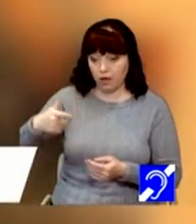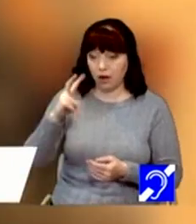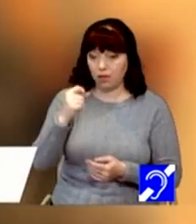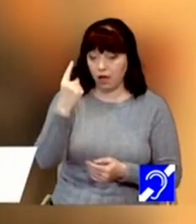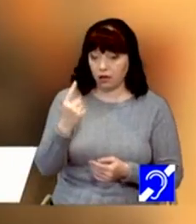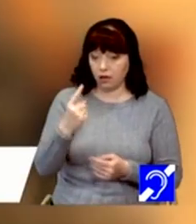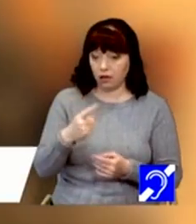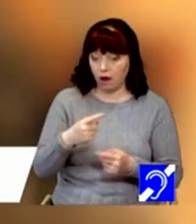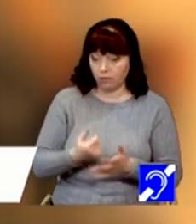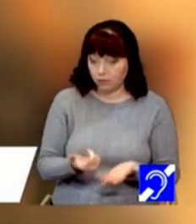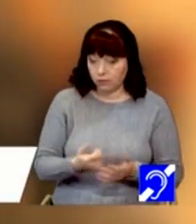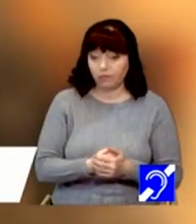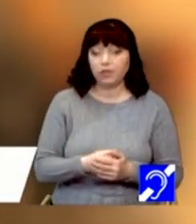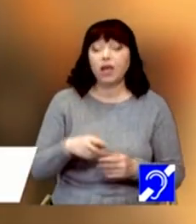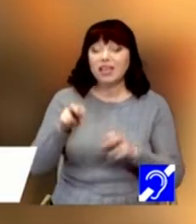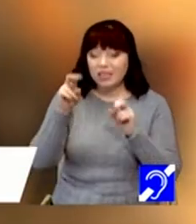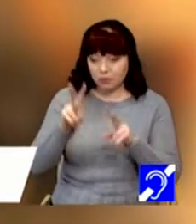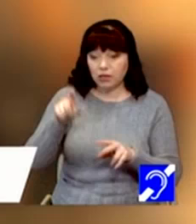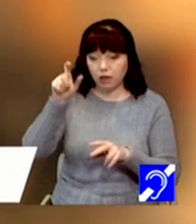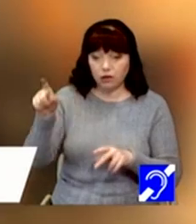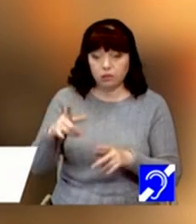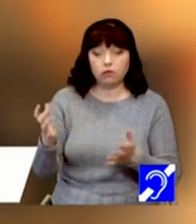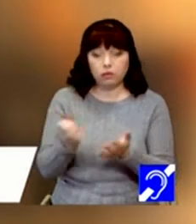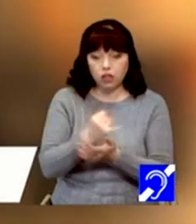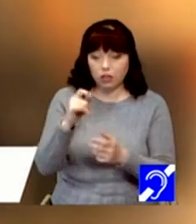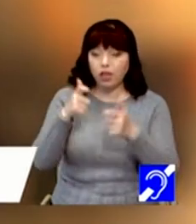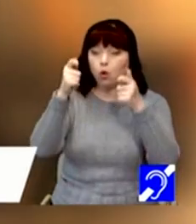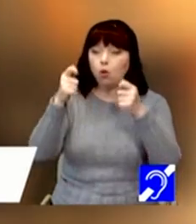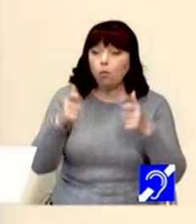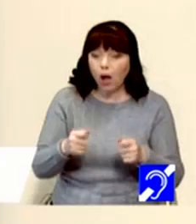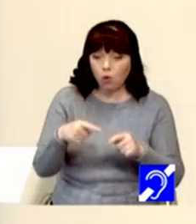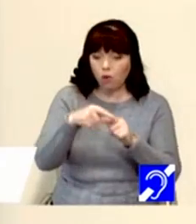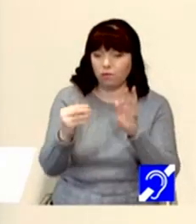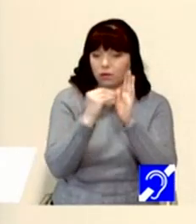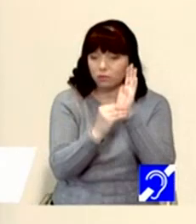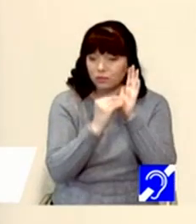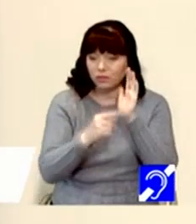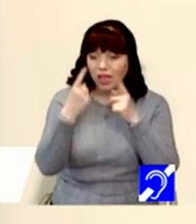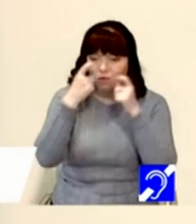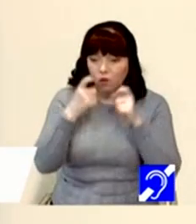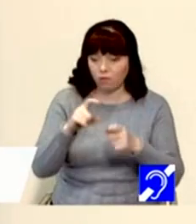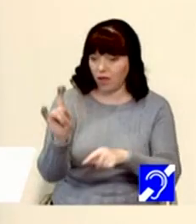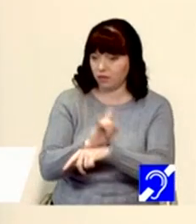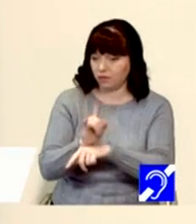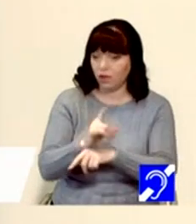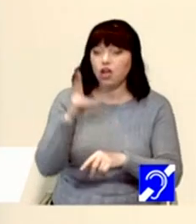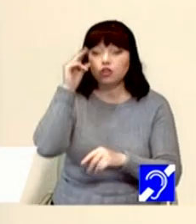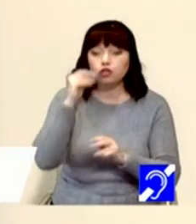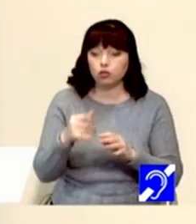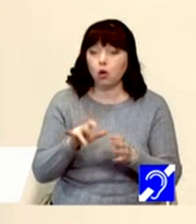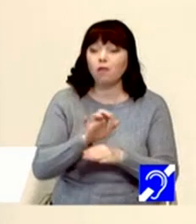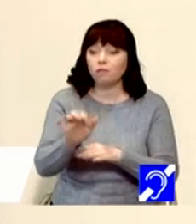limita admisibilă specialiștii au găsit și ambalajul neconforme și informații eronate privind data fabricării